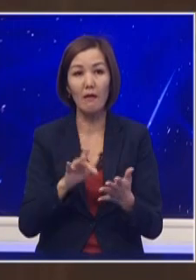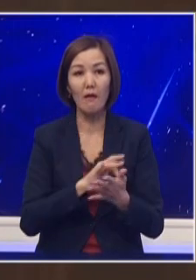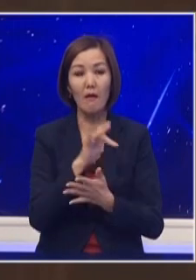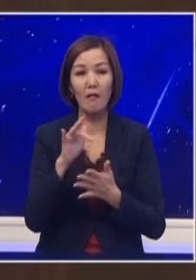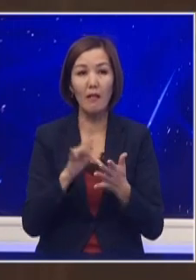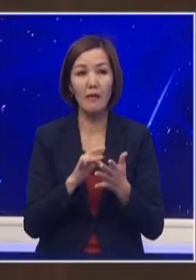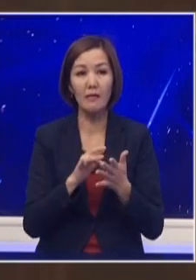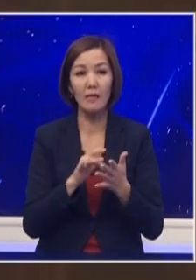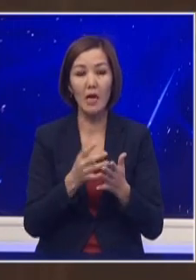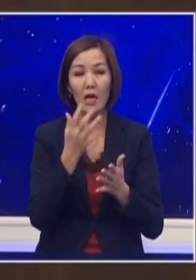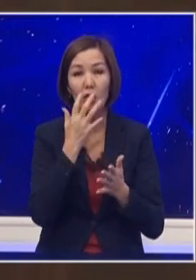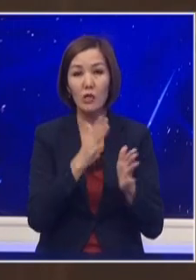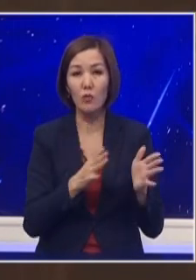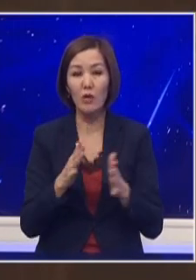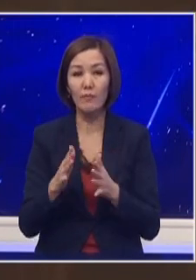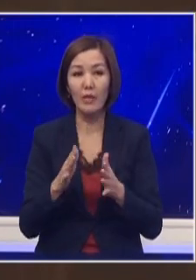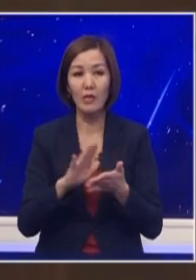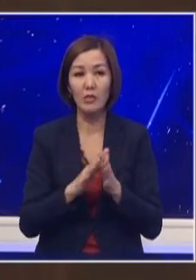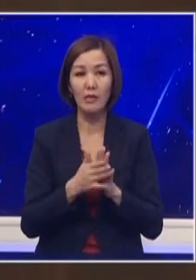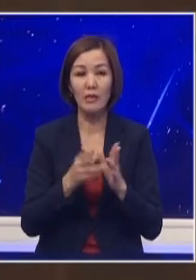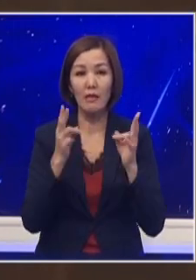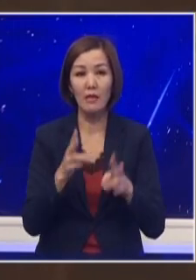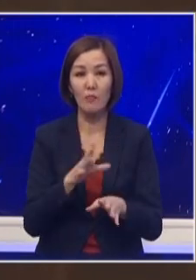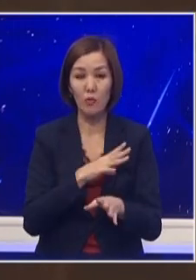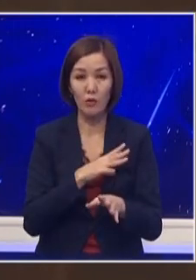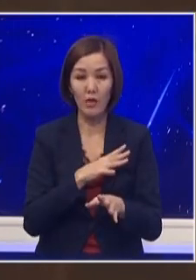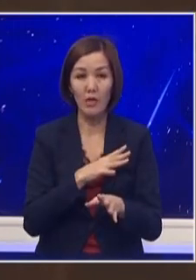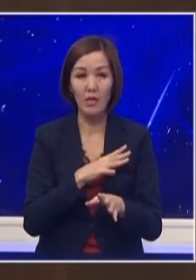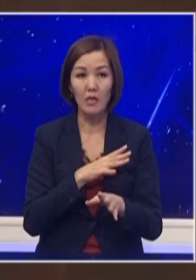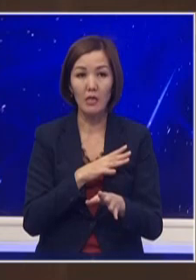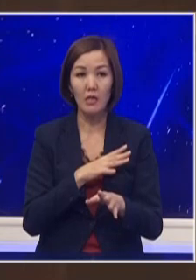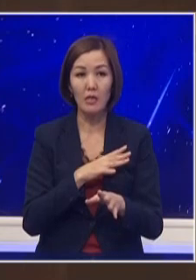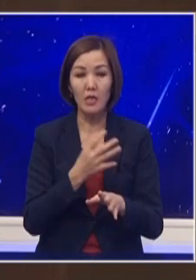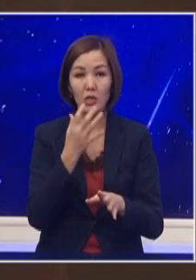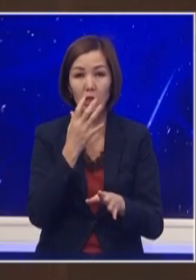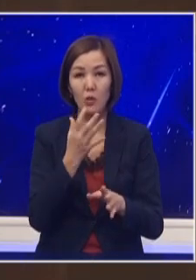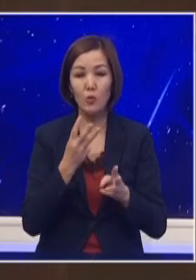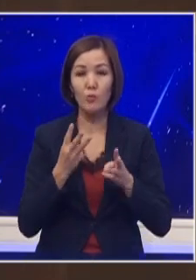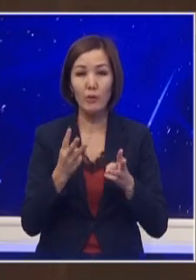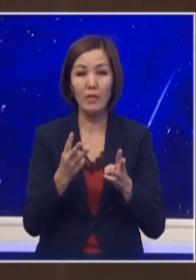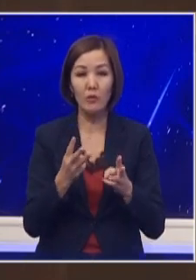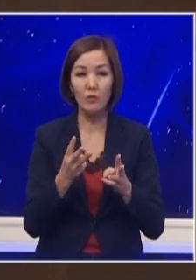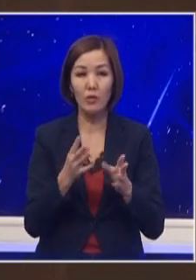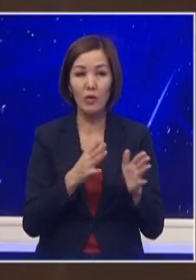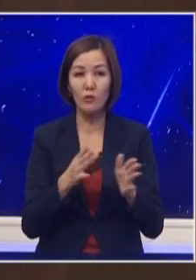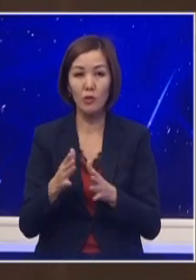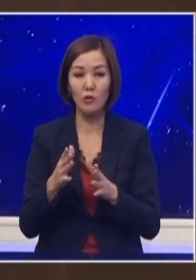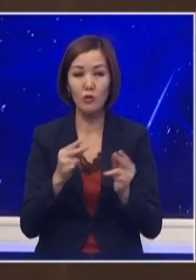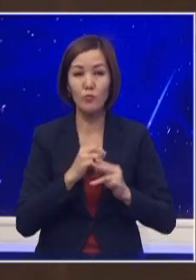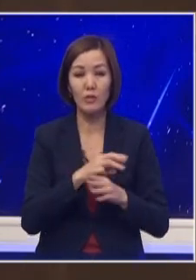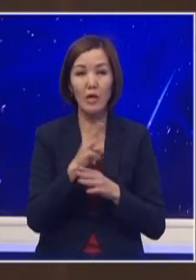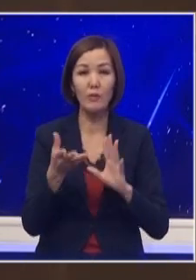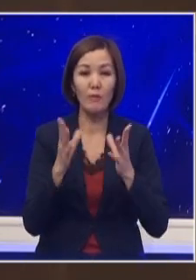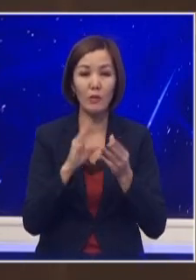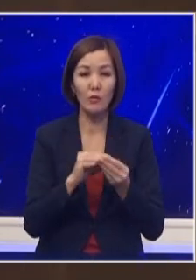беру жүйесінде де қауіпті жағдайлар орын алды. Жылу беру жүйелері мен инженерлік желілердің тұрақты жұмысын қамтамасыз ету